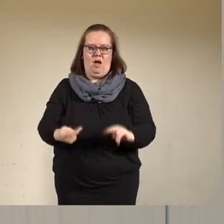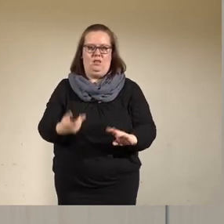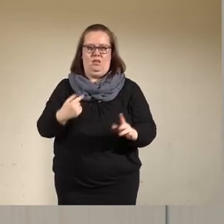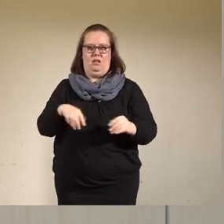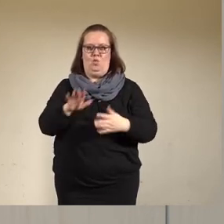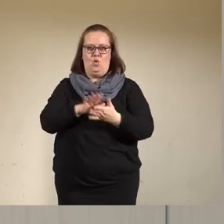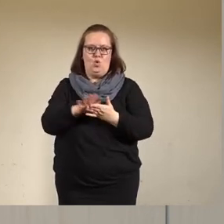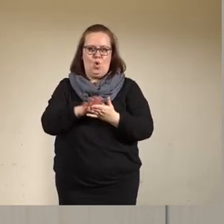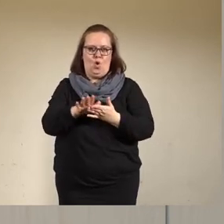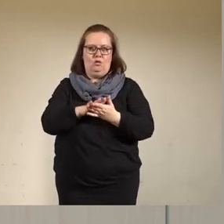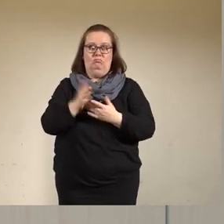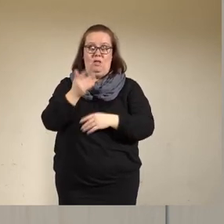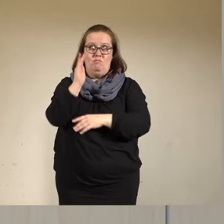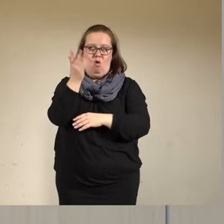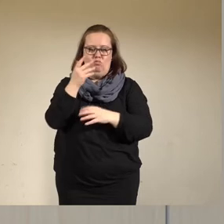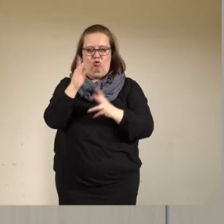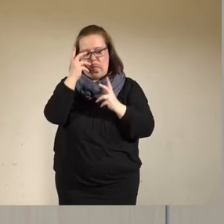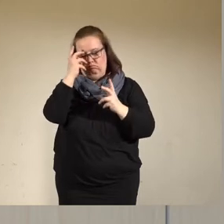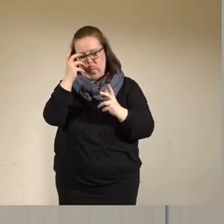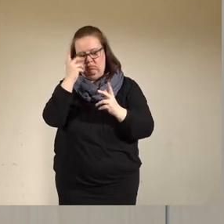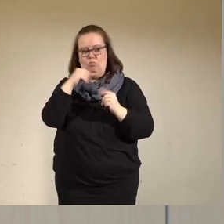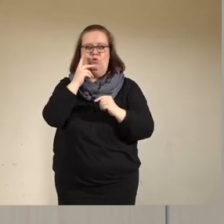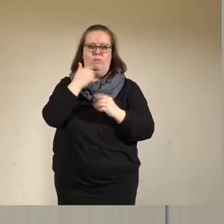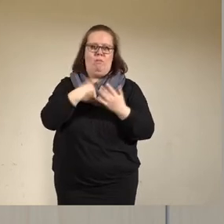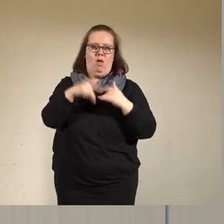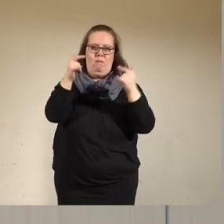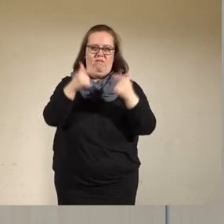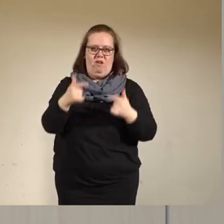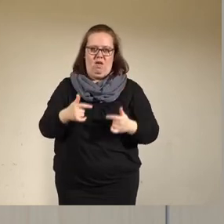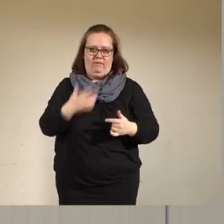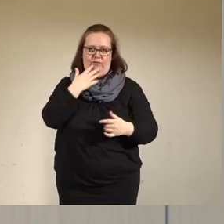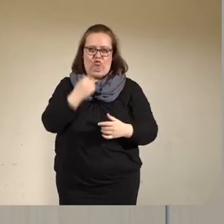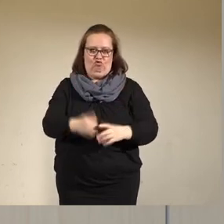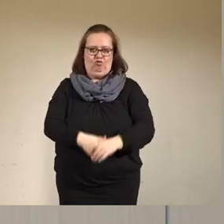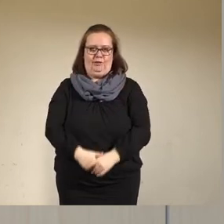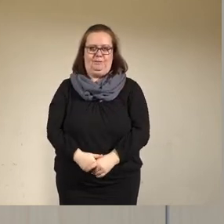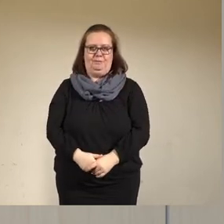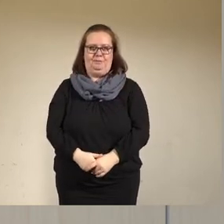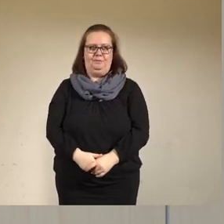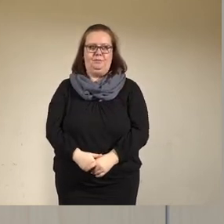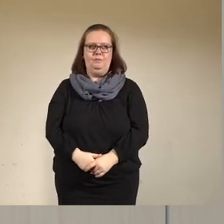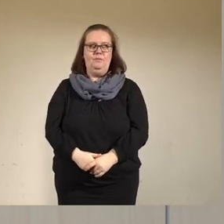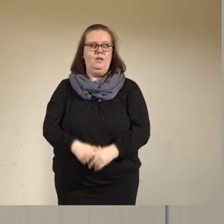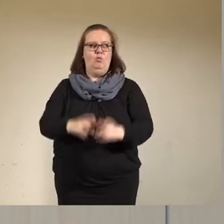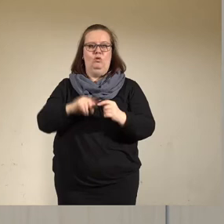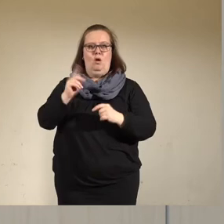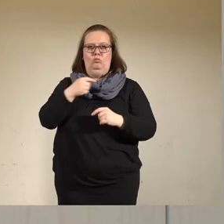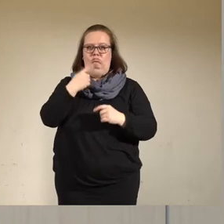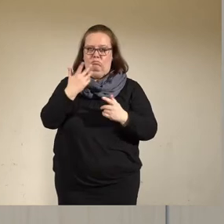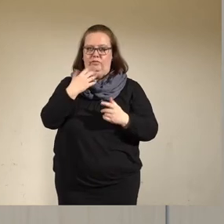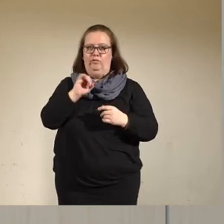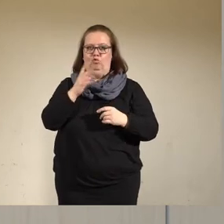und Trockenheit gestressten Bäume besser pflegen und erhalten zu können. Wir haben dafür gesorgt, dass